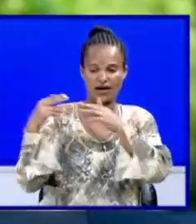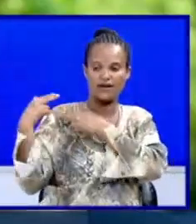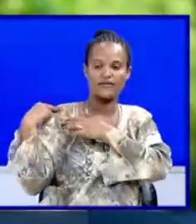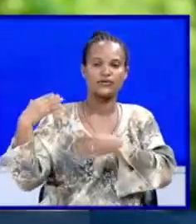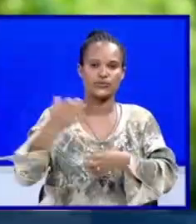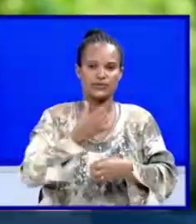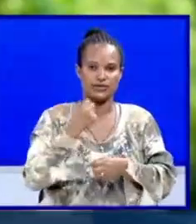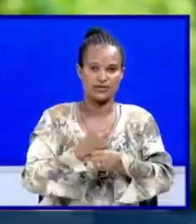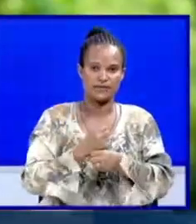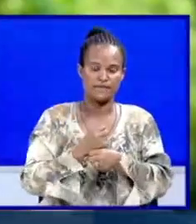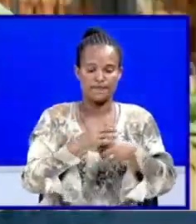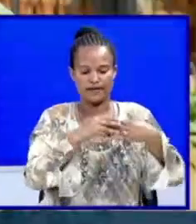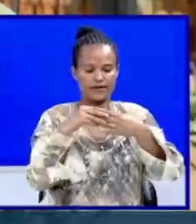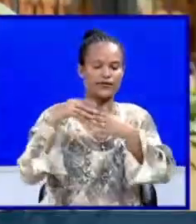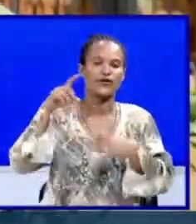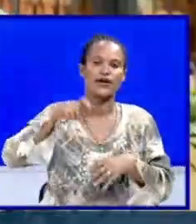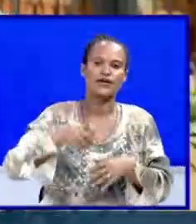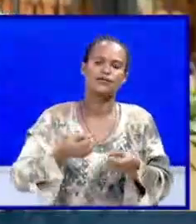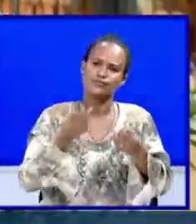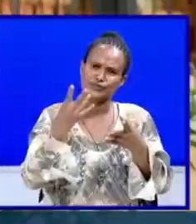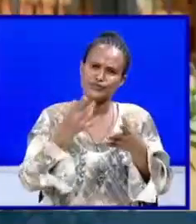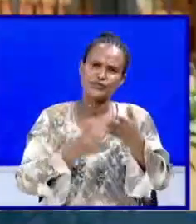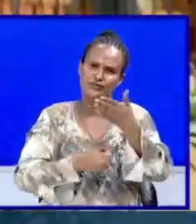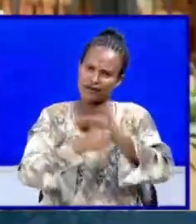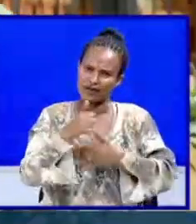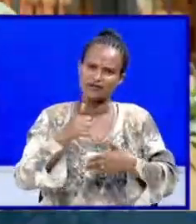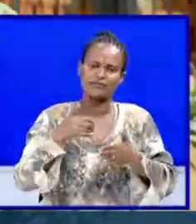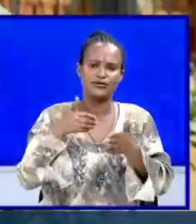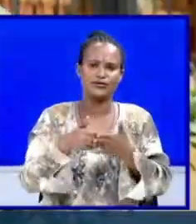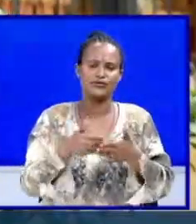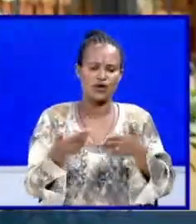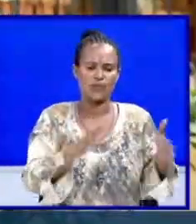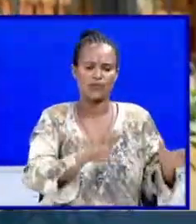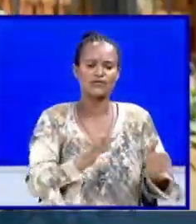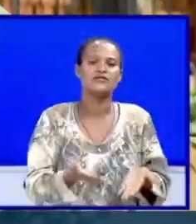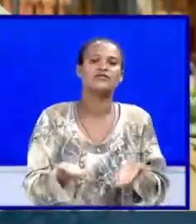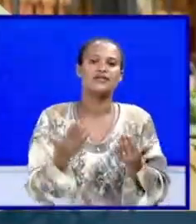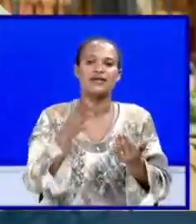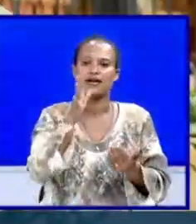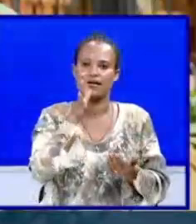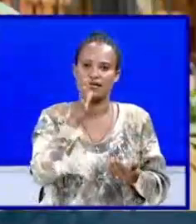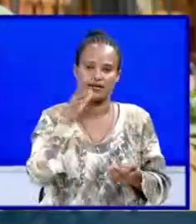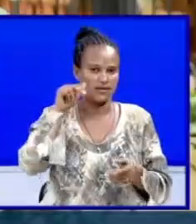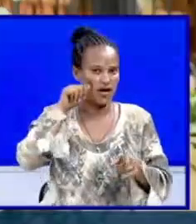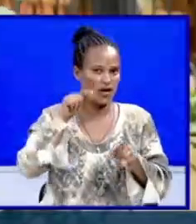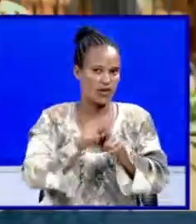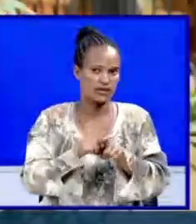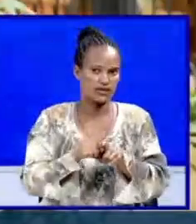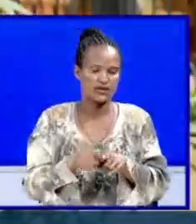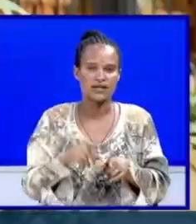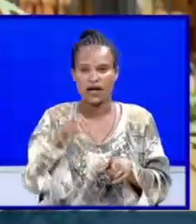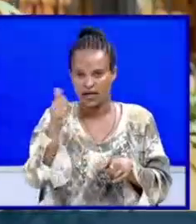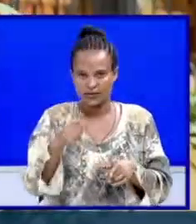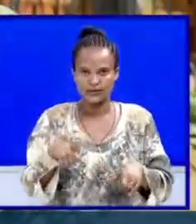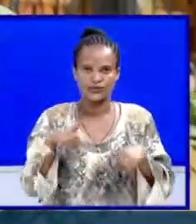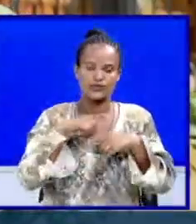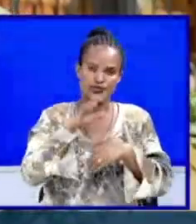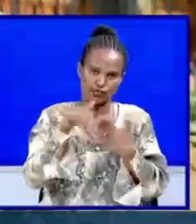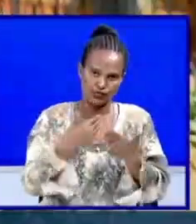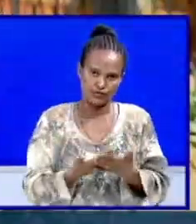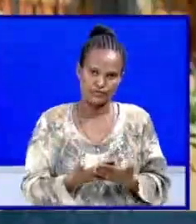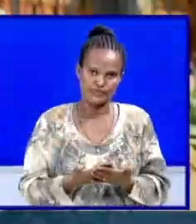ወሲድና ክንመርሖ ኣለና። ብዙሕ ጥቕዓት በፂሕዎ ካብ ሞት ዝተረፋ ነታት ይኹን ኣሕዋት ካሊእ እውን ኩሉ